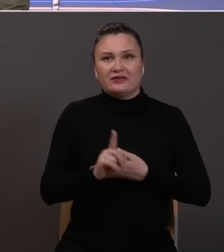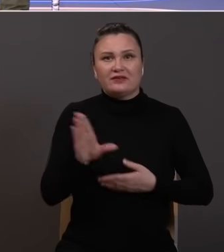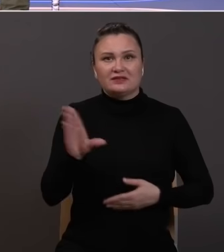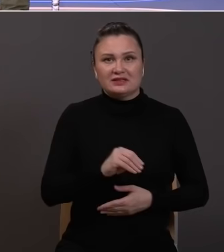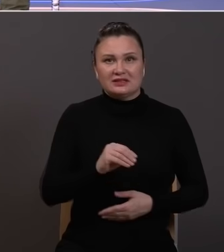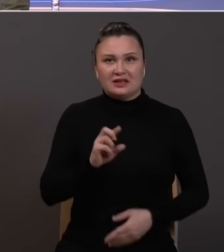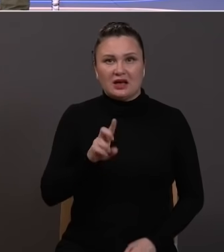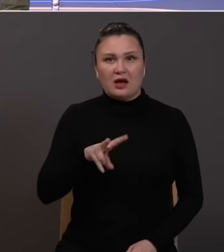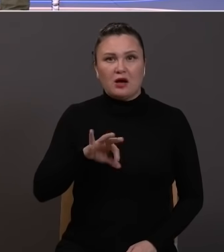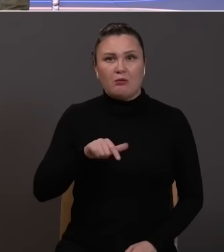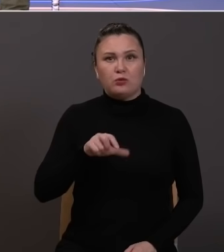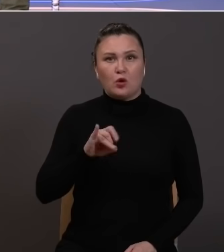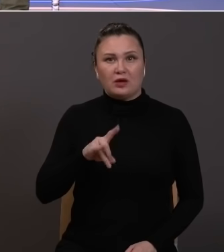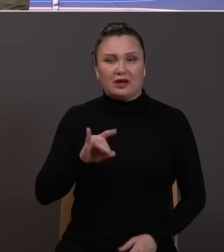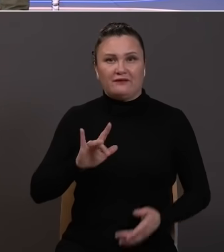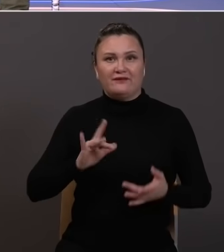блогеры в регионах